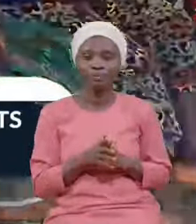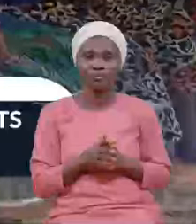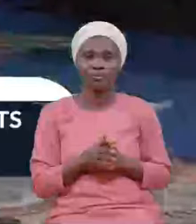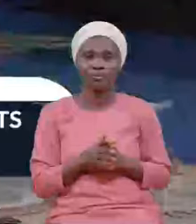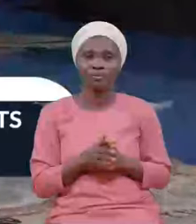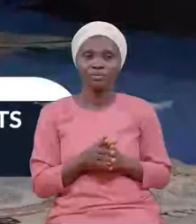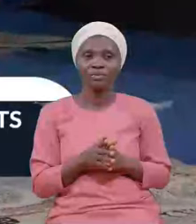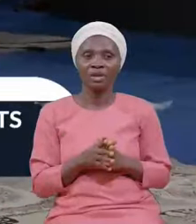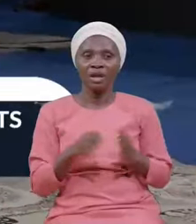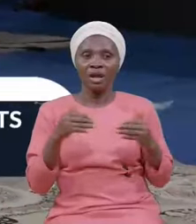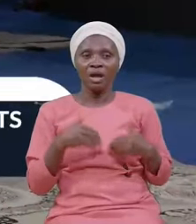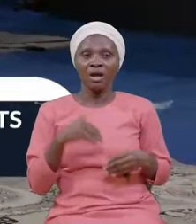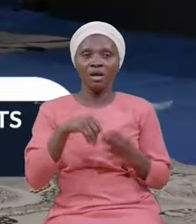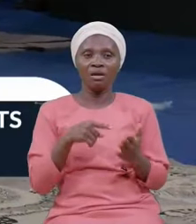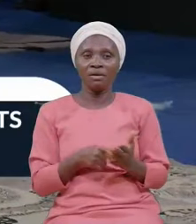Hébreux 1, 2.